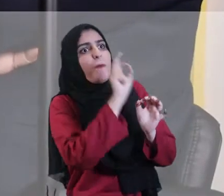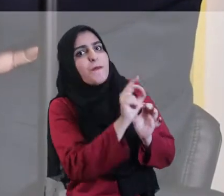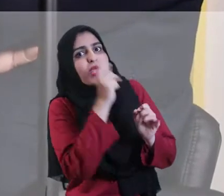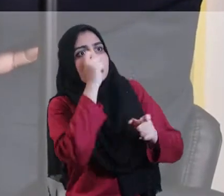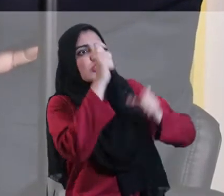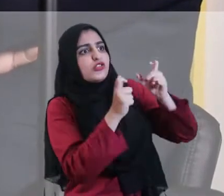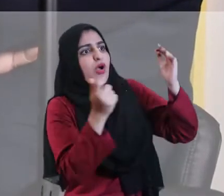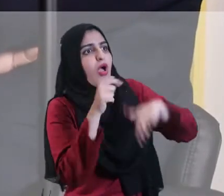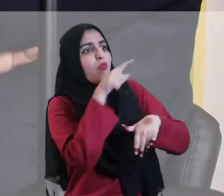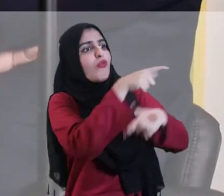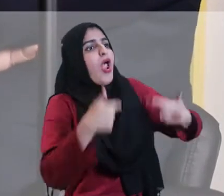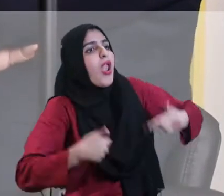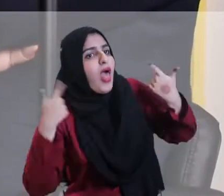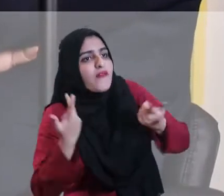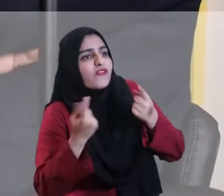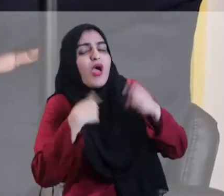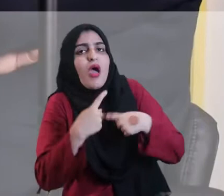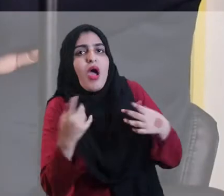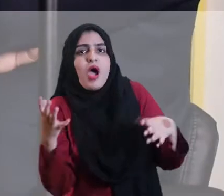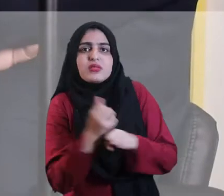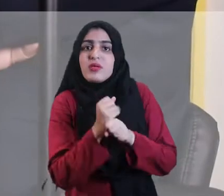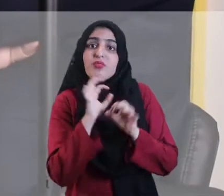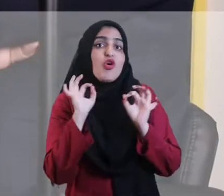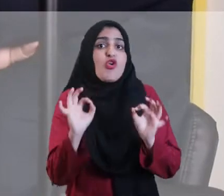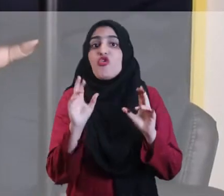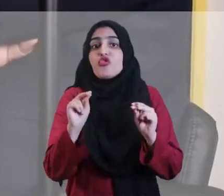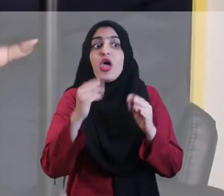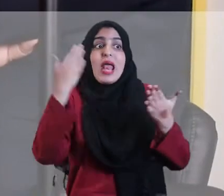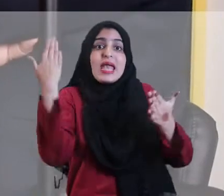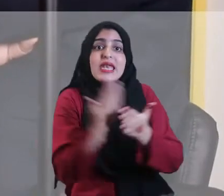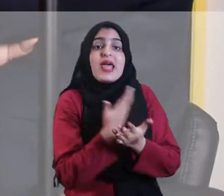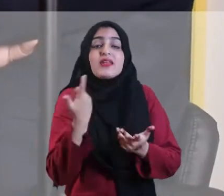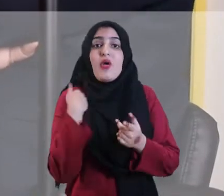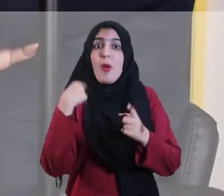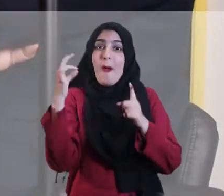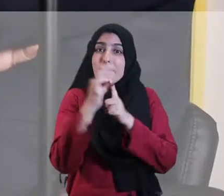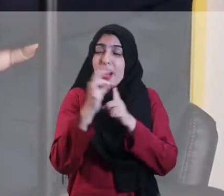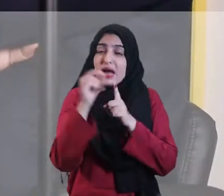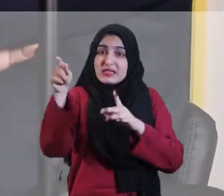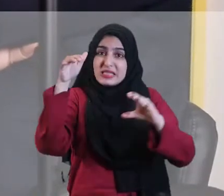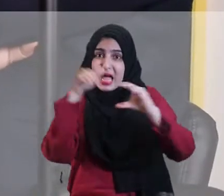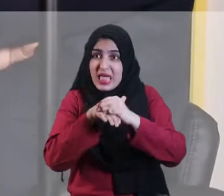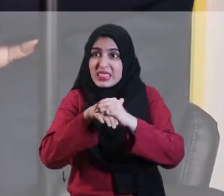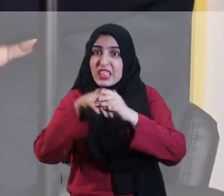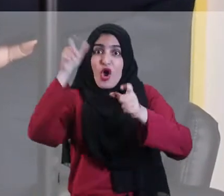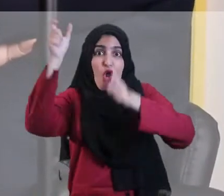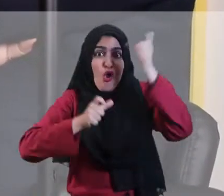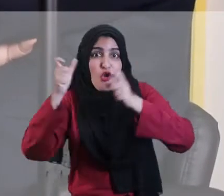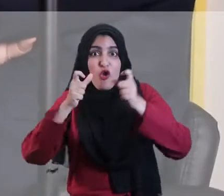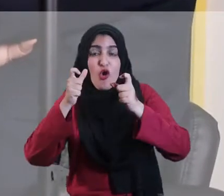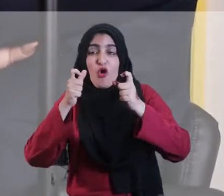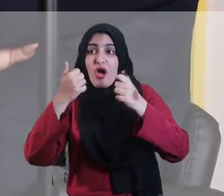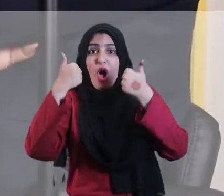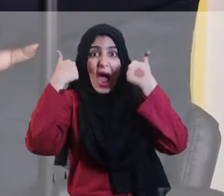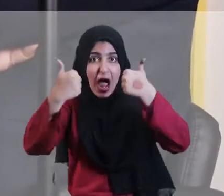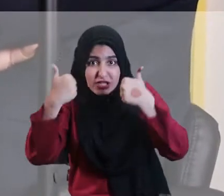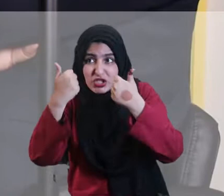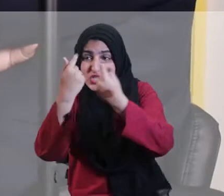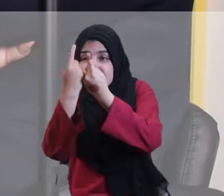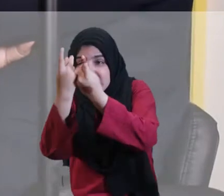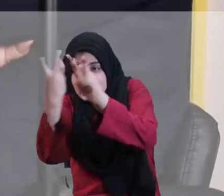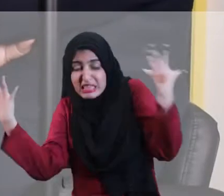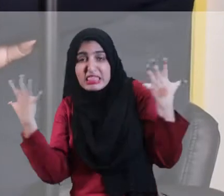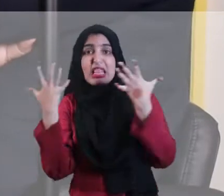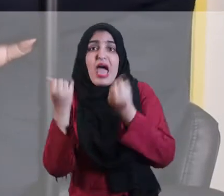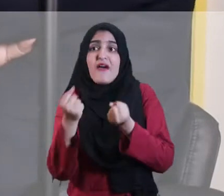बताएं उसको इन योर लाइफ इज साइड वॉच न्यू आई मीन पाकिस्तान में इतनी अनसंग हीरो है और आप जैसे कितने